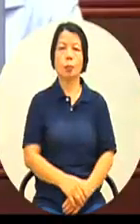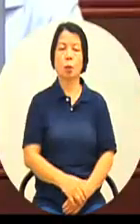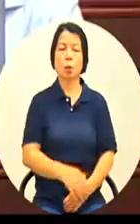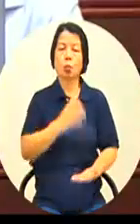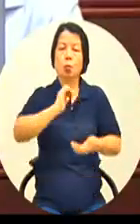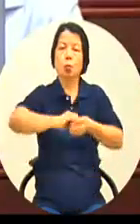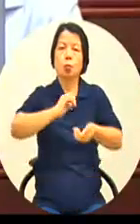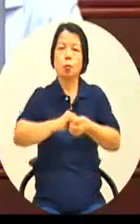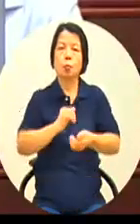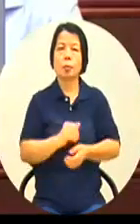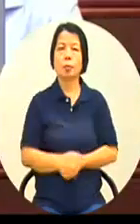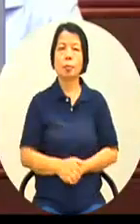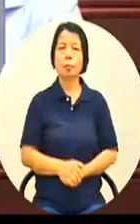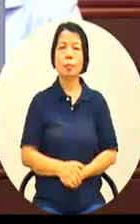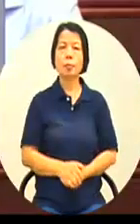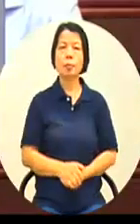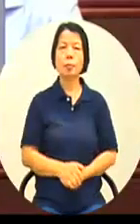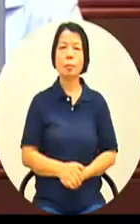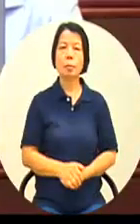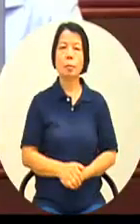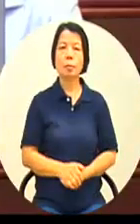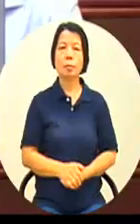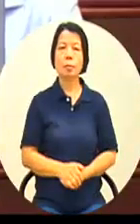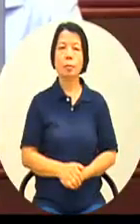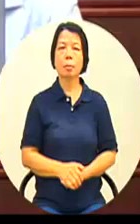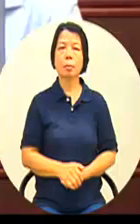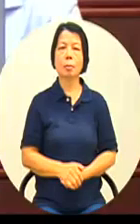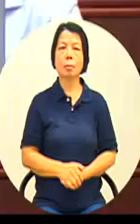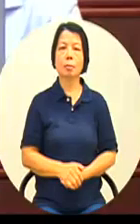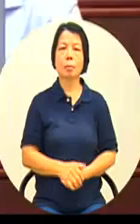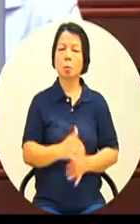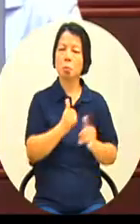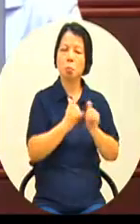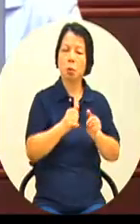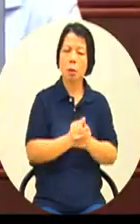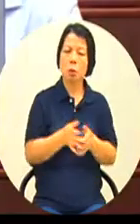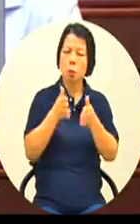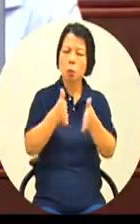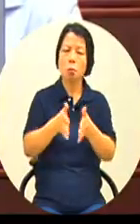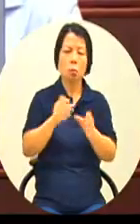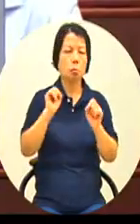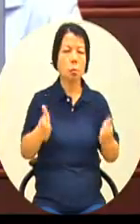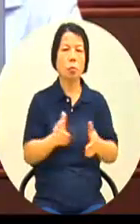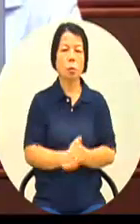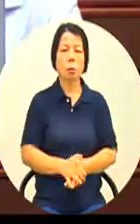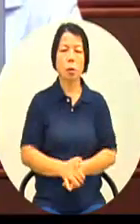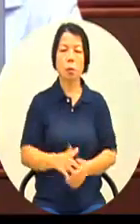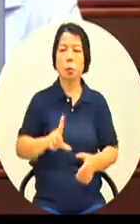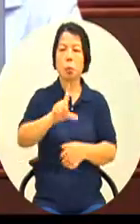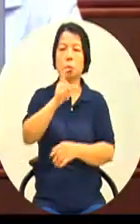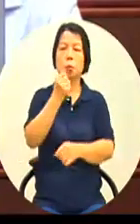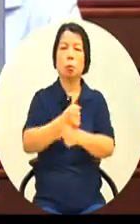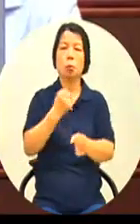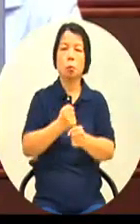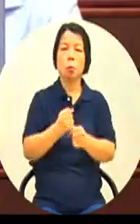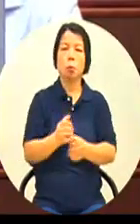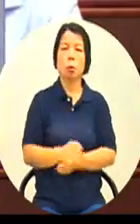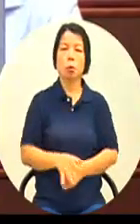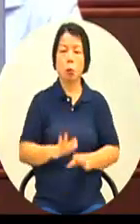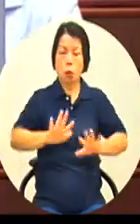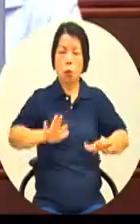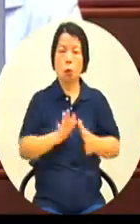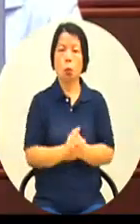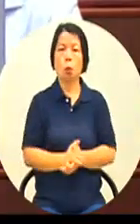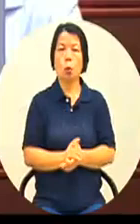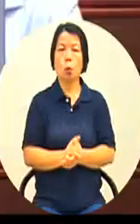是拄只诶议员所讲诶，遮个朋友吼，嘛有足侪迄个上班族诶，甚至高阶啊，嘛有迄